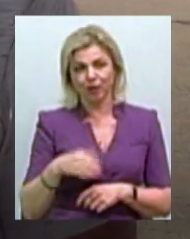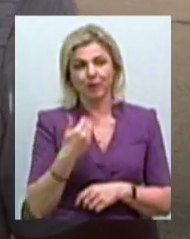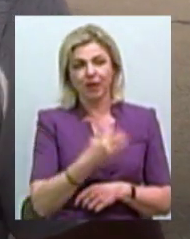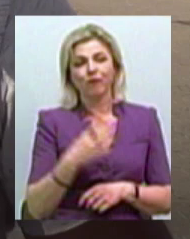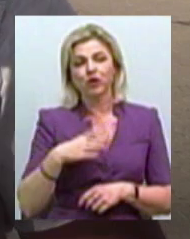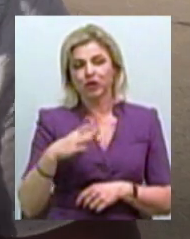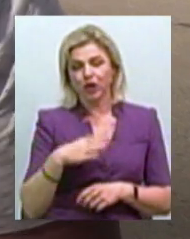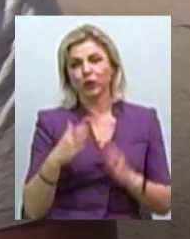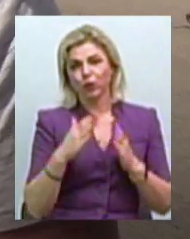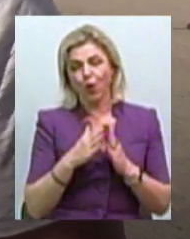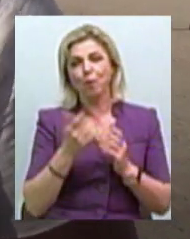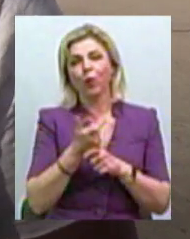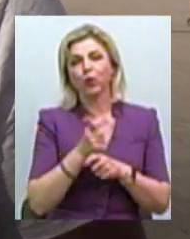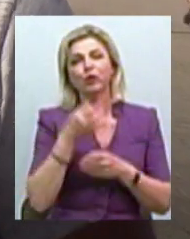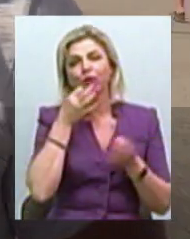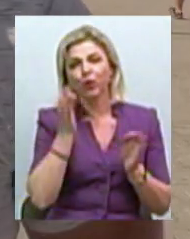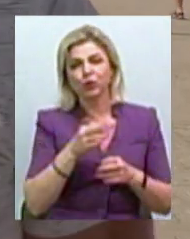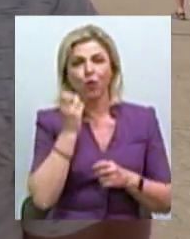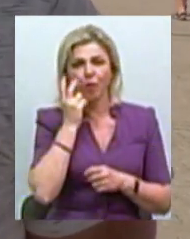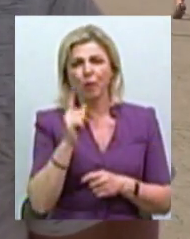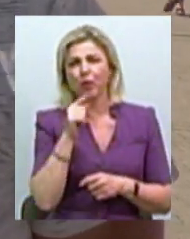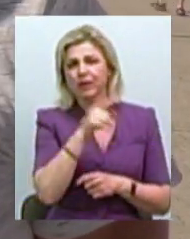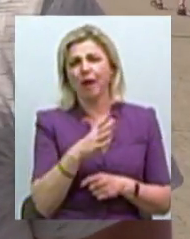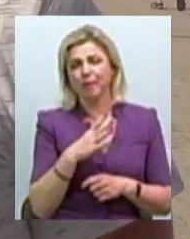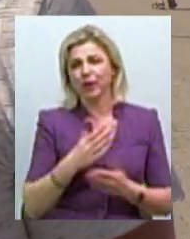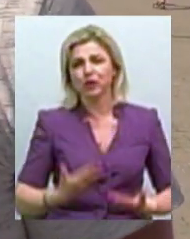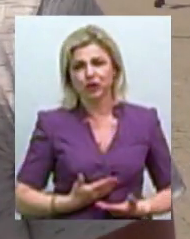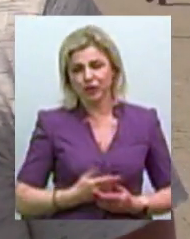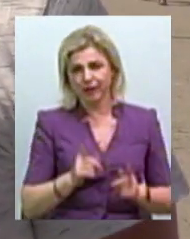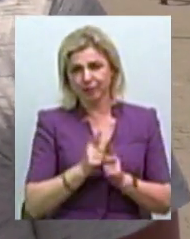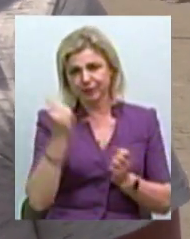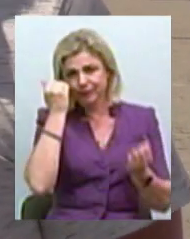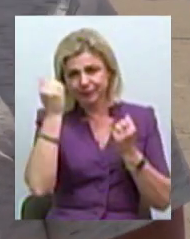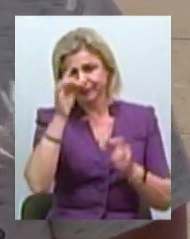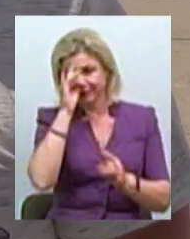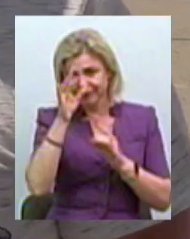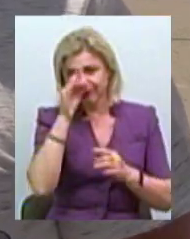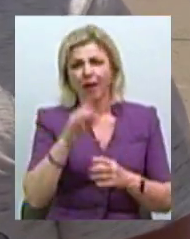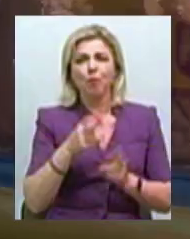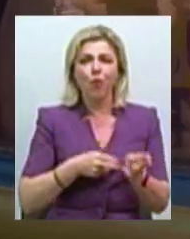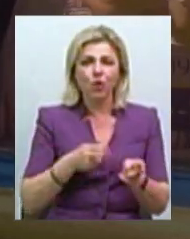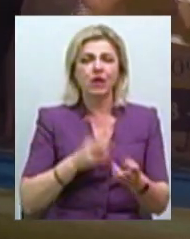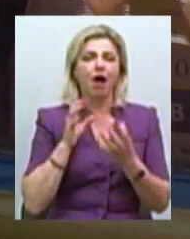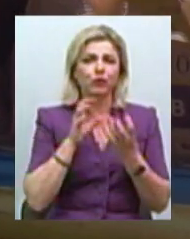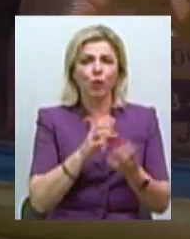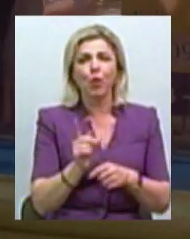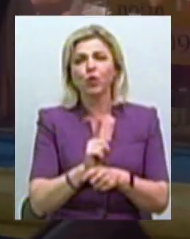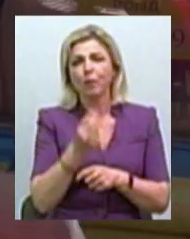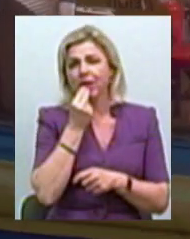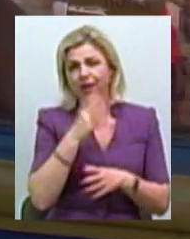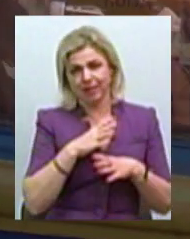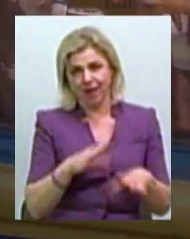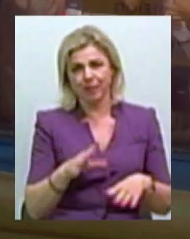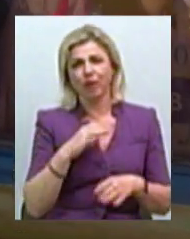дуже смачний обід. Так як вони постійно жили в спартанських умовах, по потягах, по автобусах, нормальної їжі не було. Перебувалося